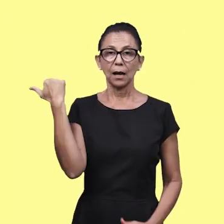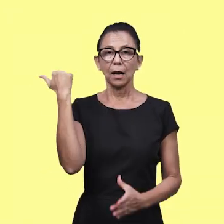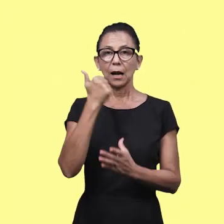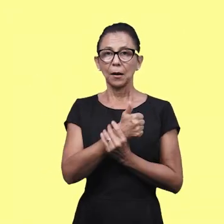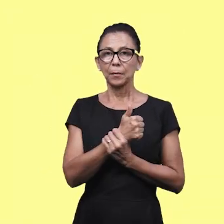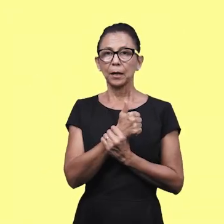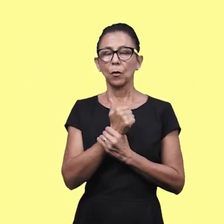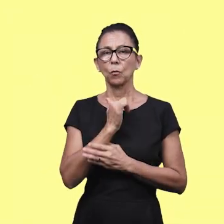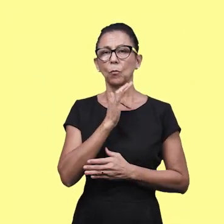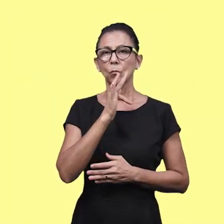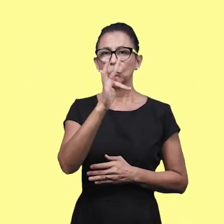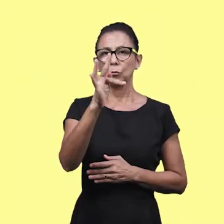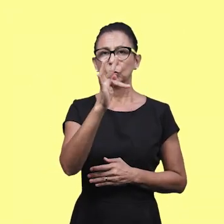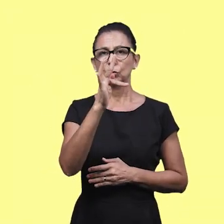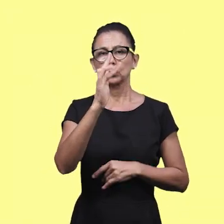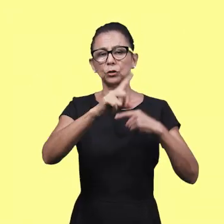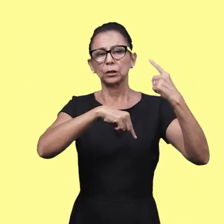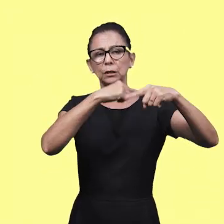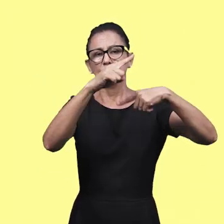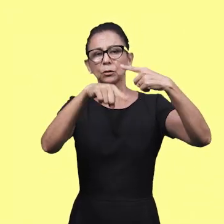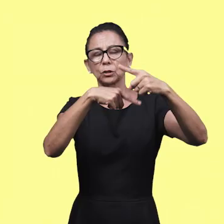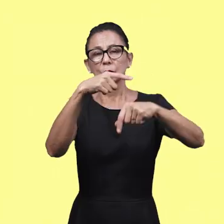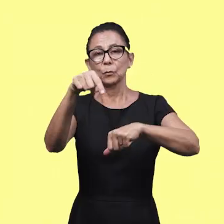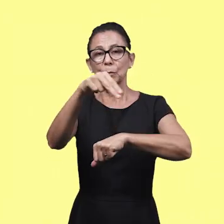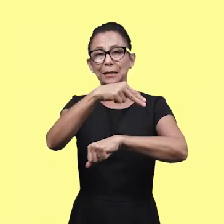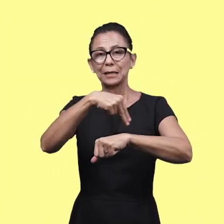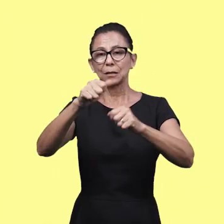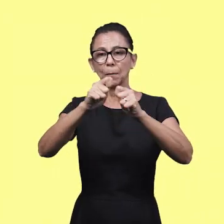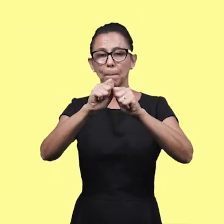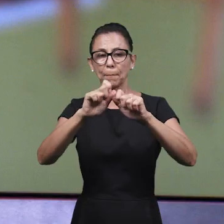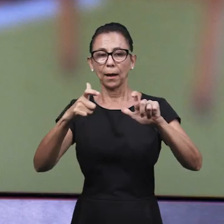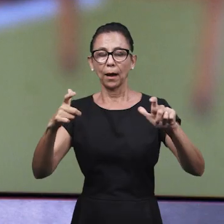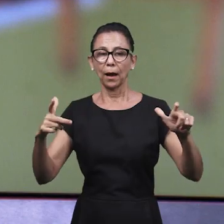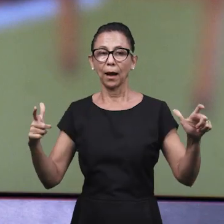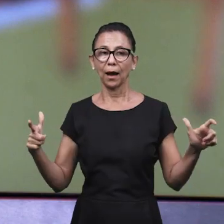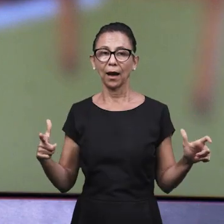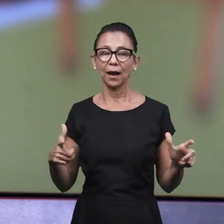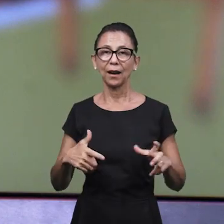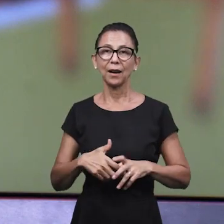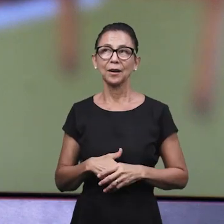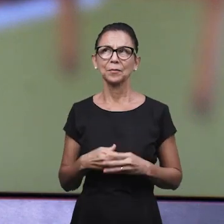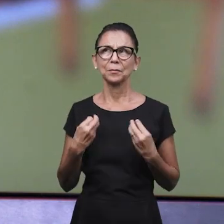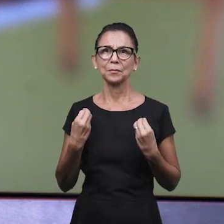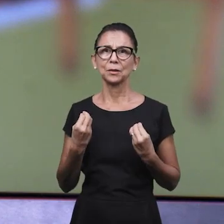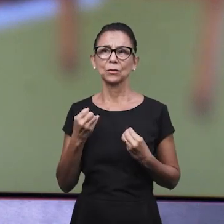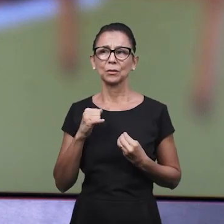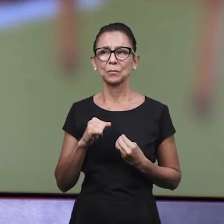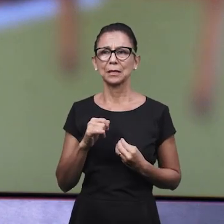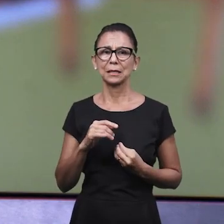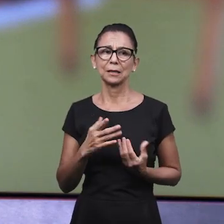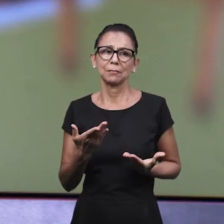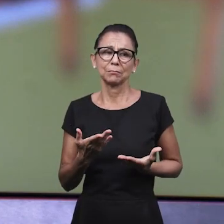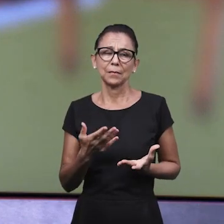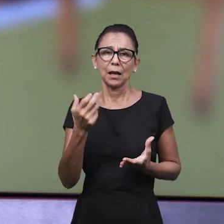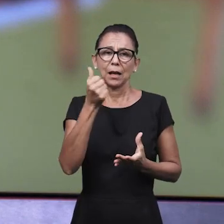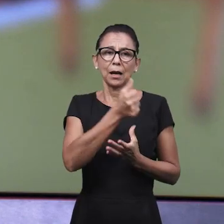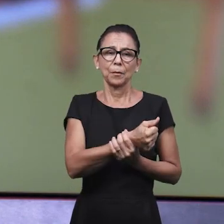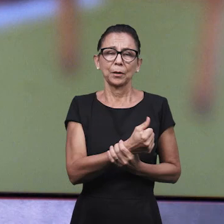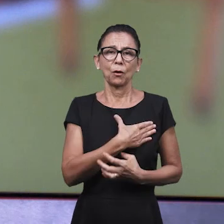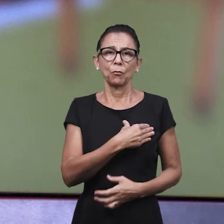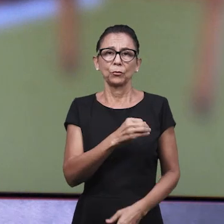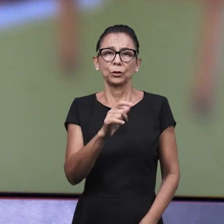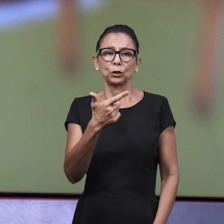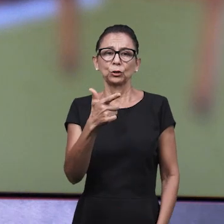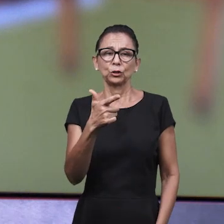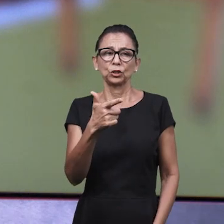il était dans le mur. Et le Seigneur a dit, je ferai de toi une grande nation. C'est intéressant que quand Dieu a fait cette promesse,